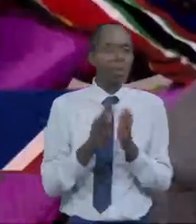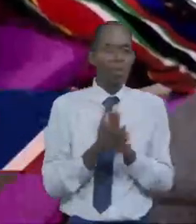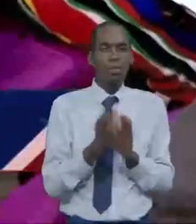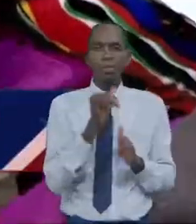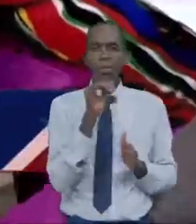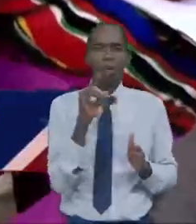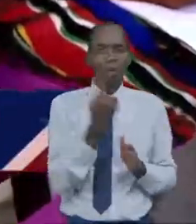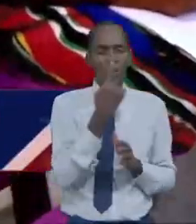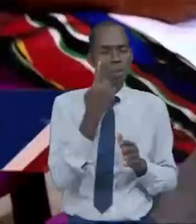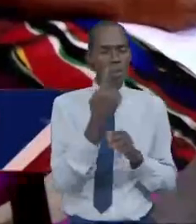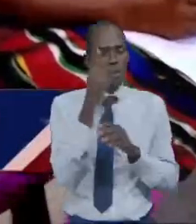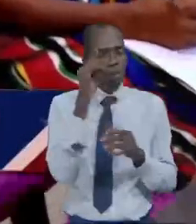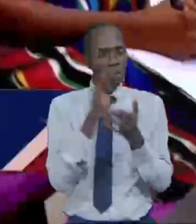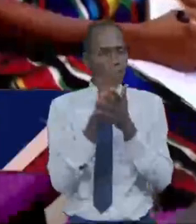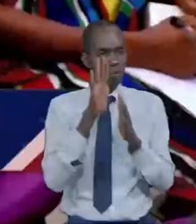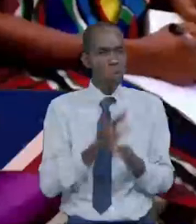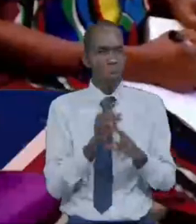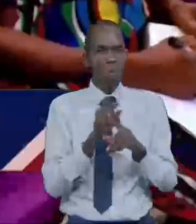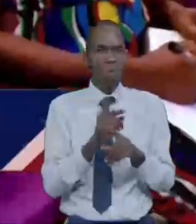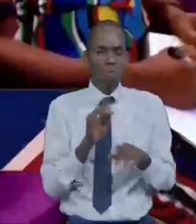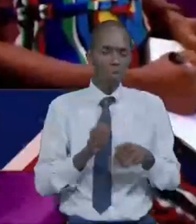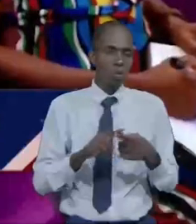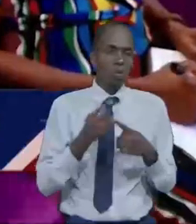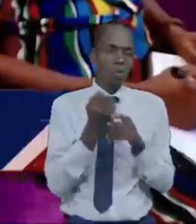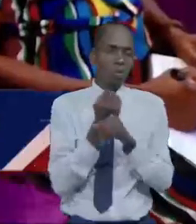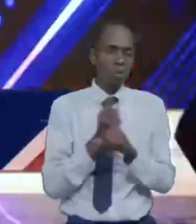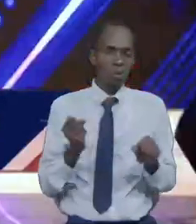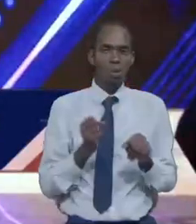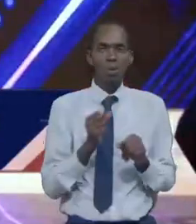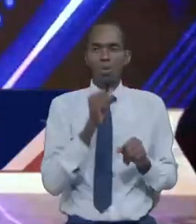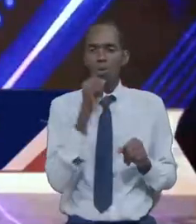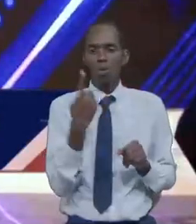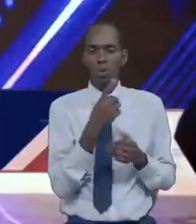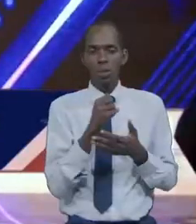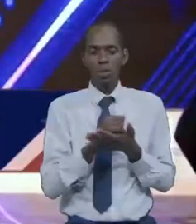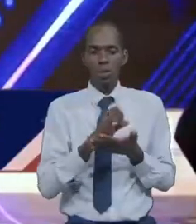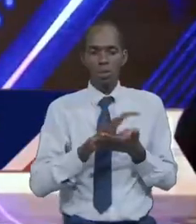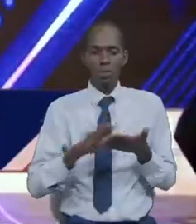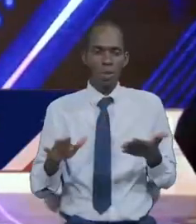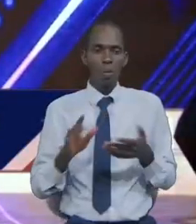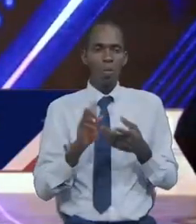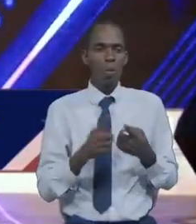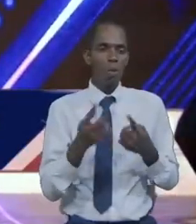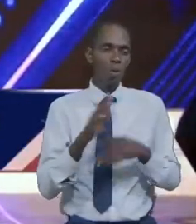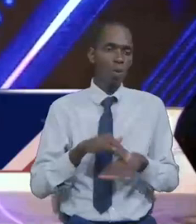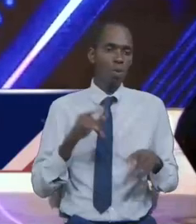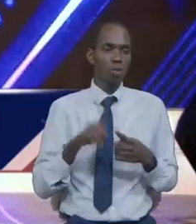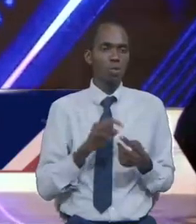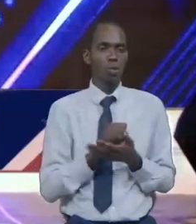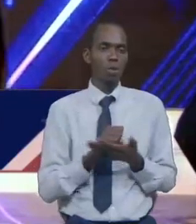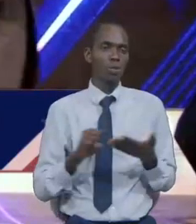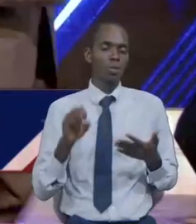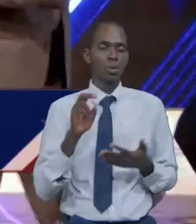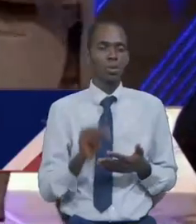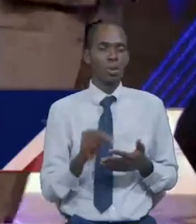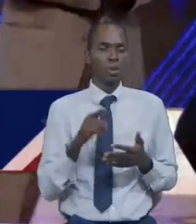sauvé, non seulement sauvé, il est appelé au salut, non seulement sanctifié, appelé à la sanctification. Il est